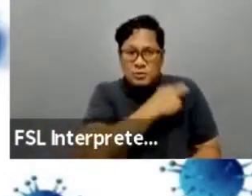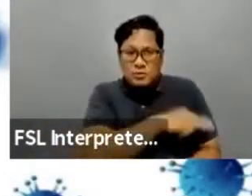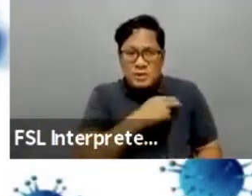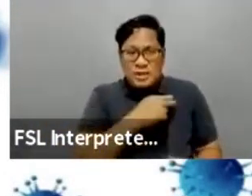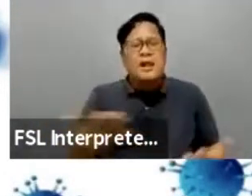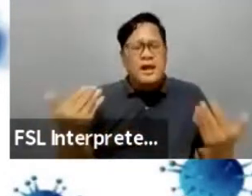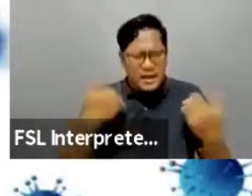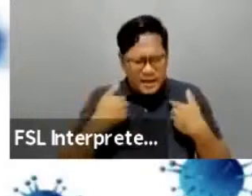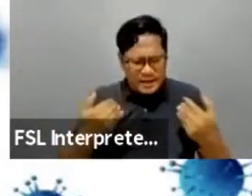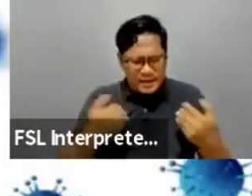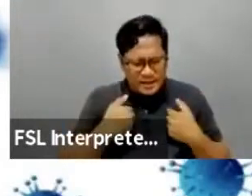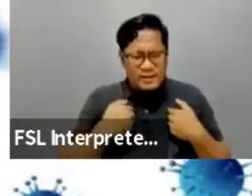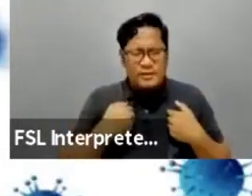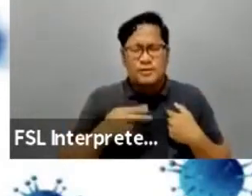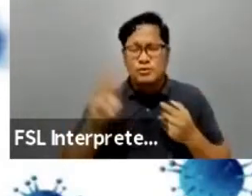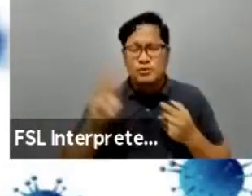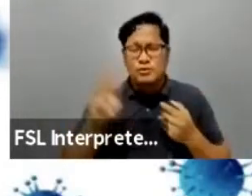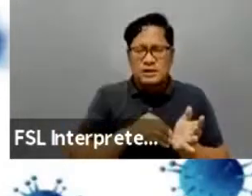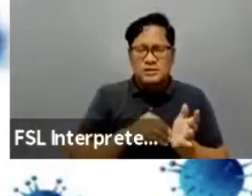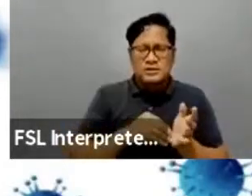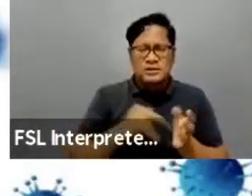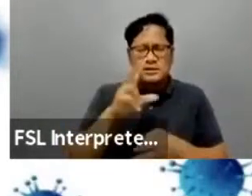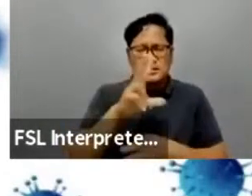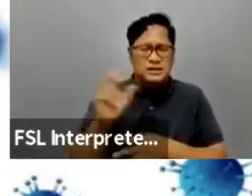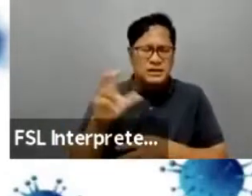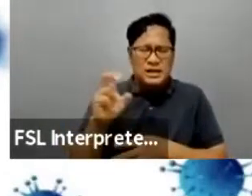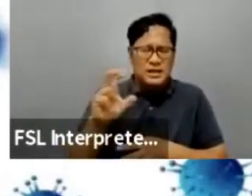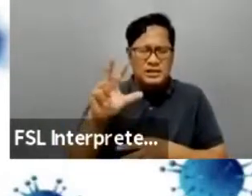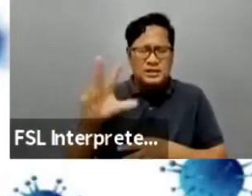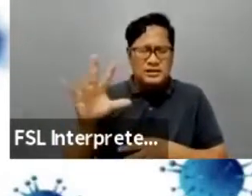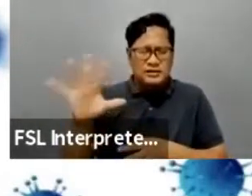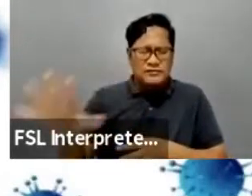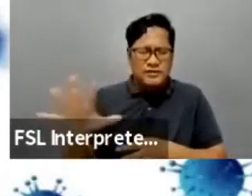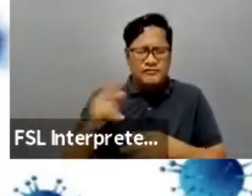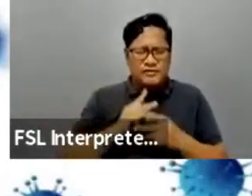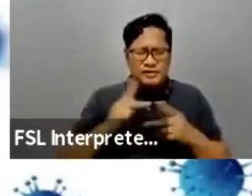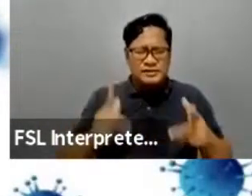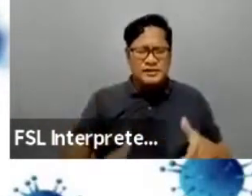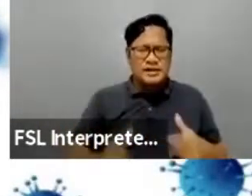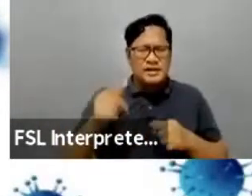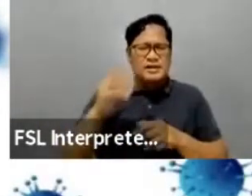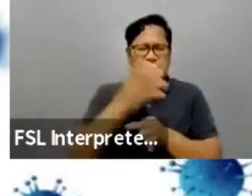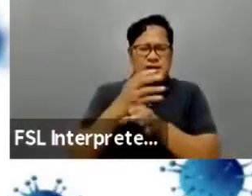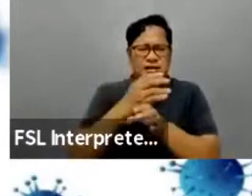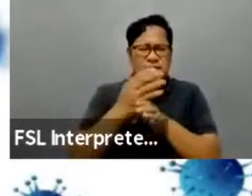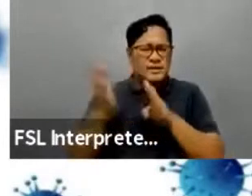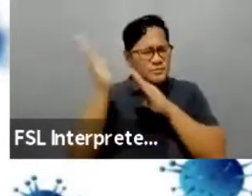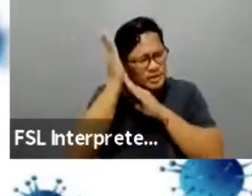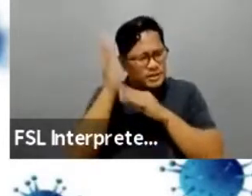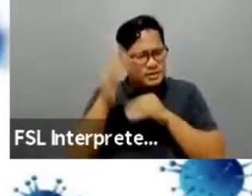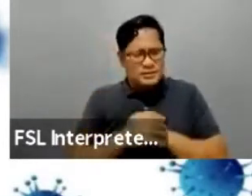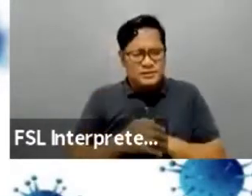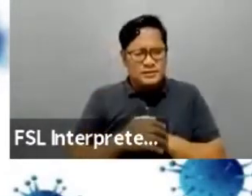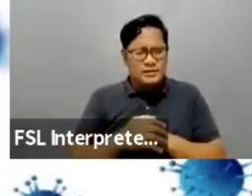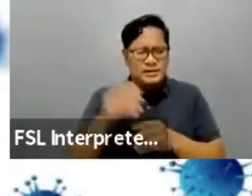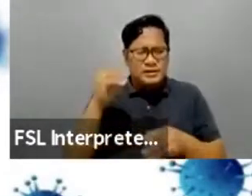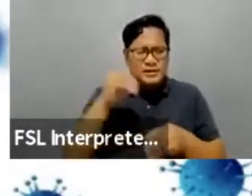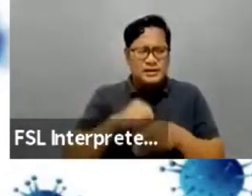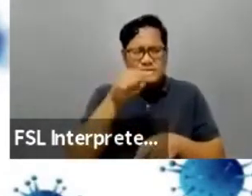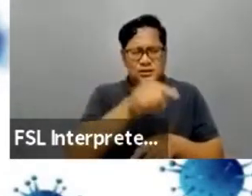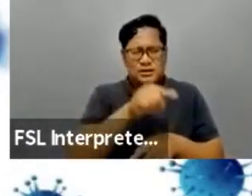Meron silang mga 2,335 critical care beds in their 450